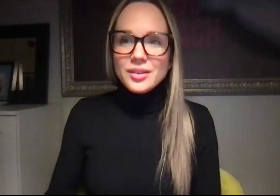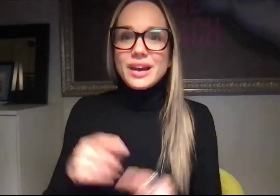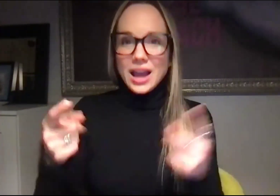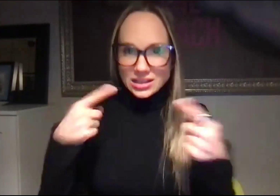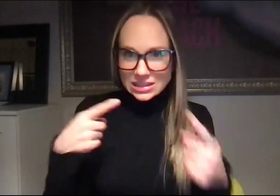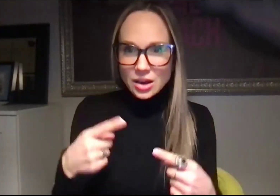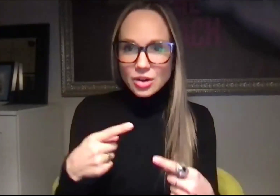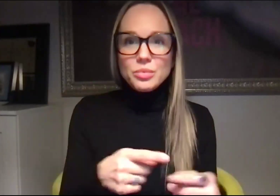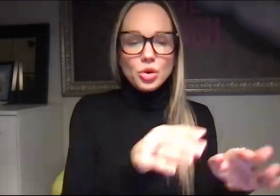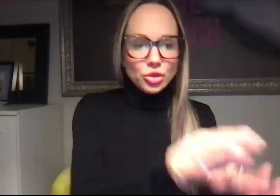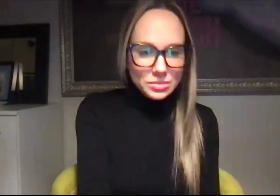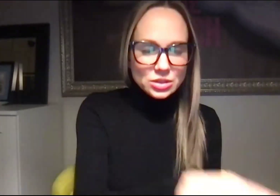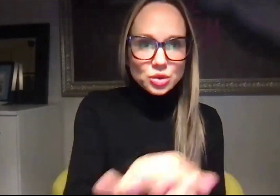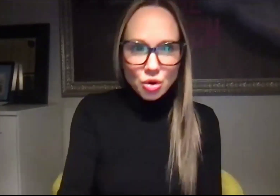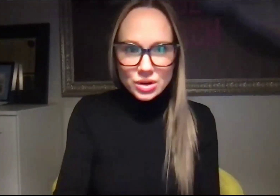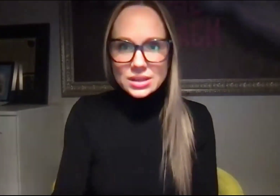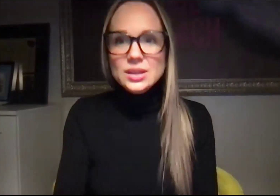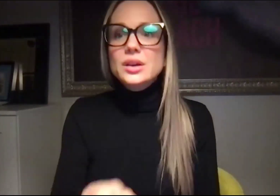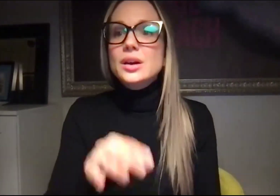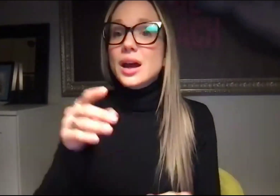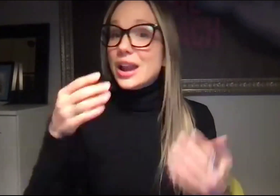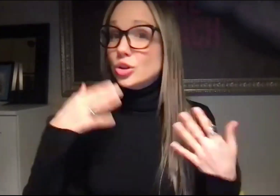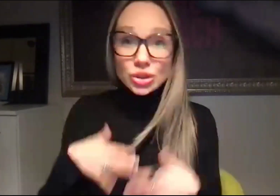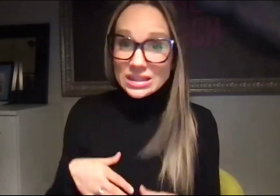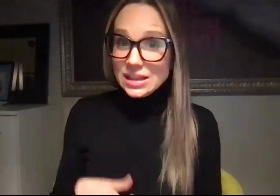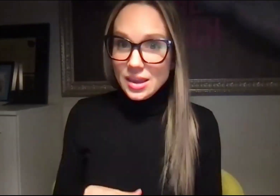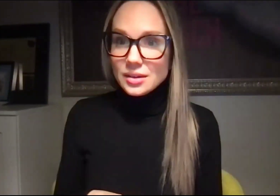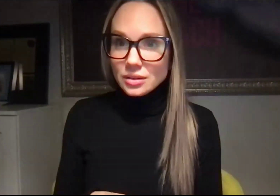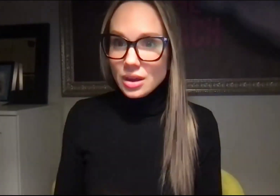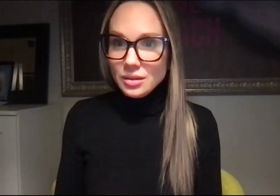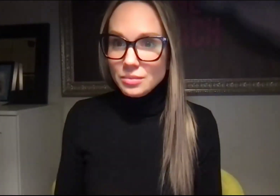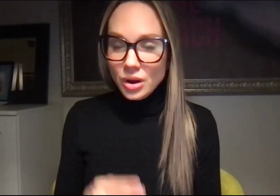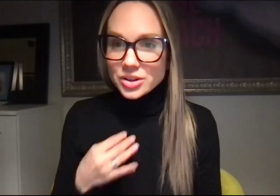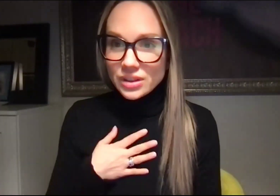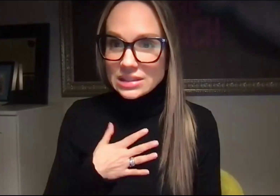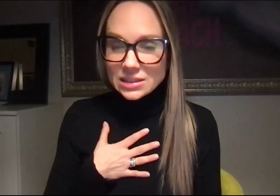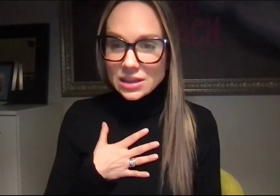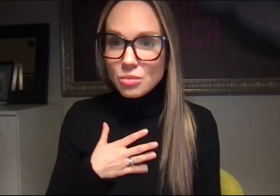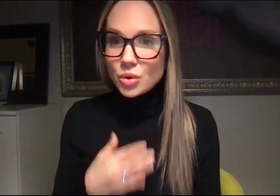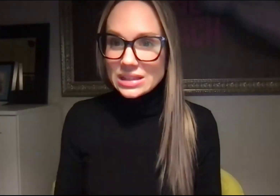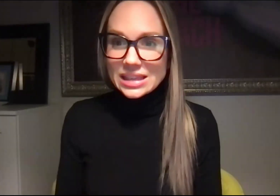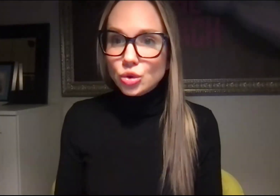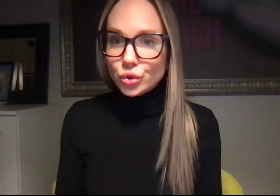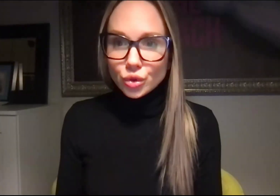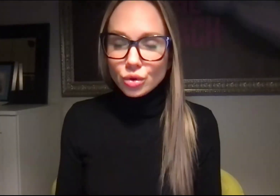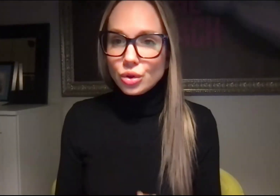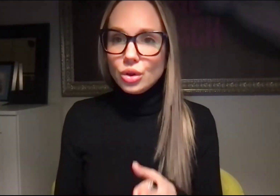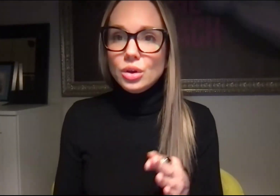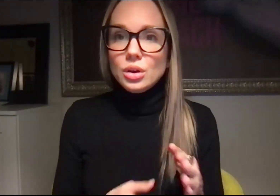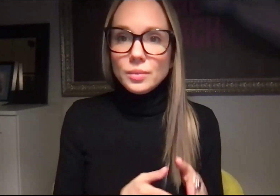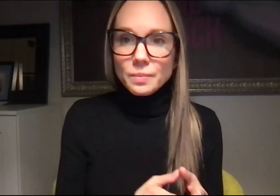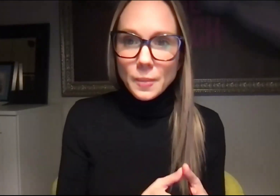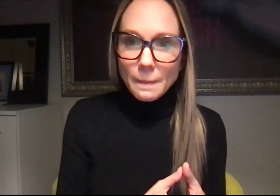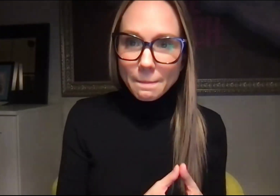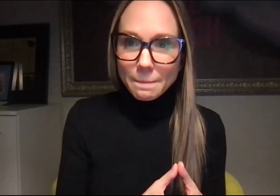OK? Fait ensemble, on a mis sur son lit. Elle a tout essayé. OK? Moi, quand je fais des ensembles, on essaie tout.